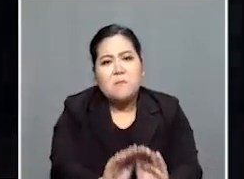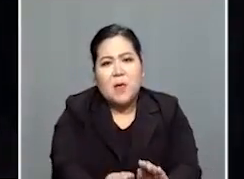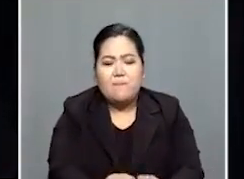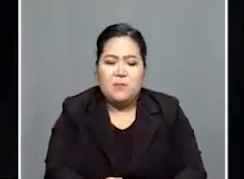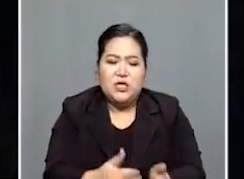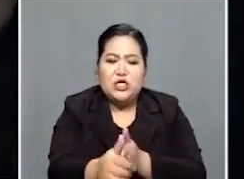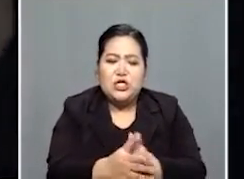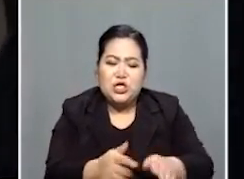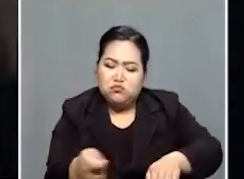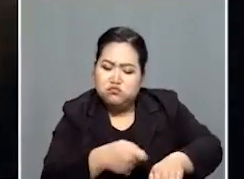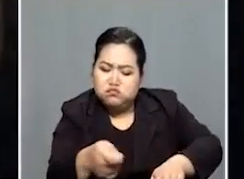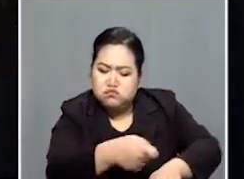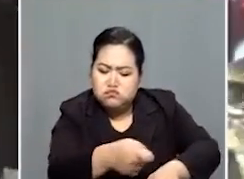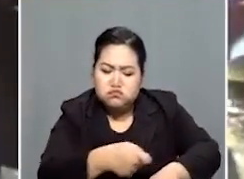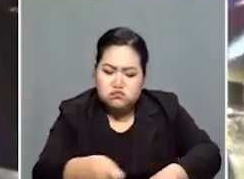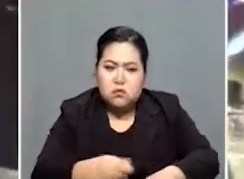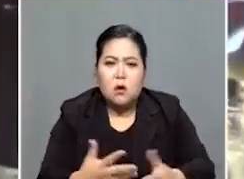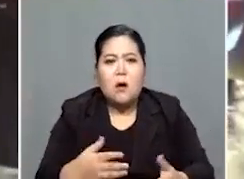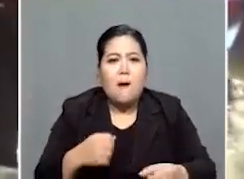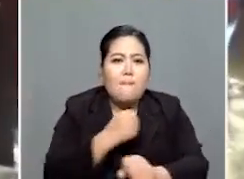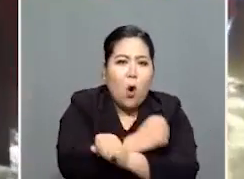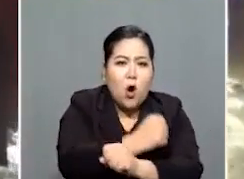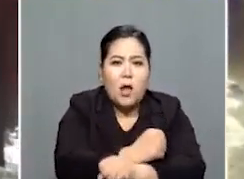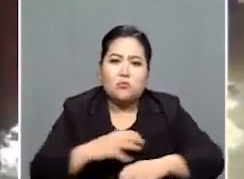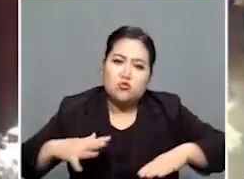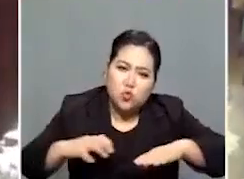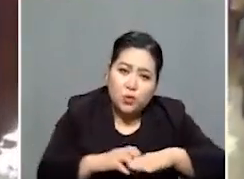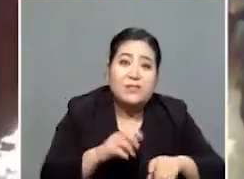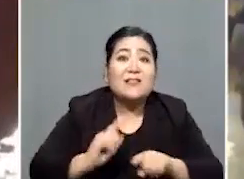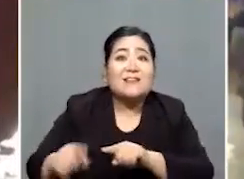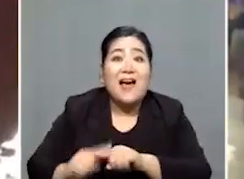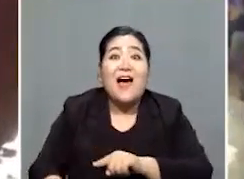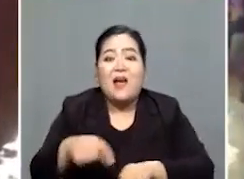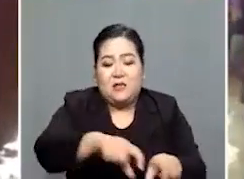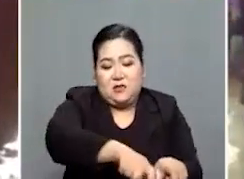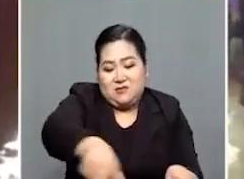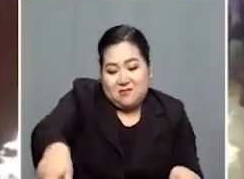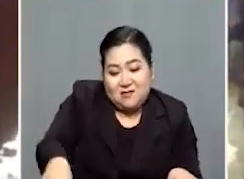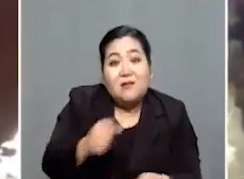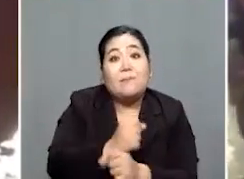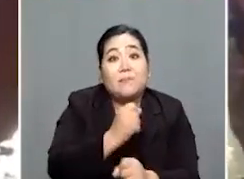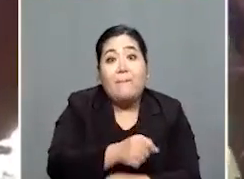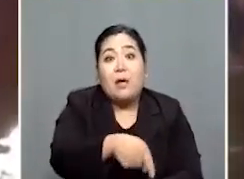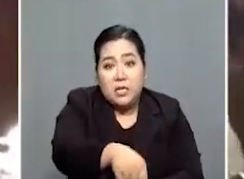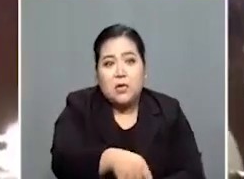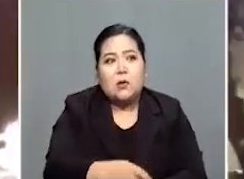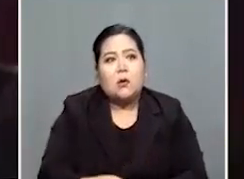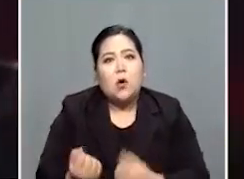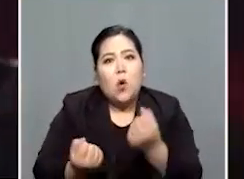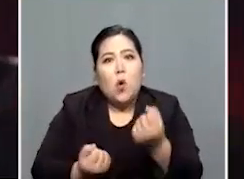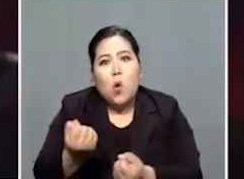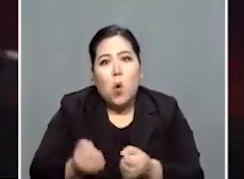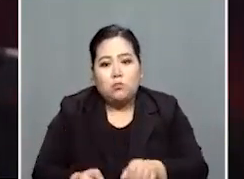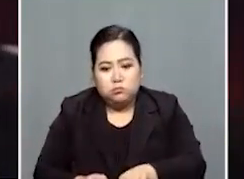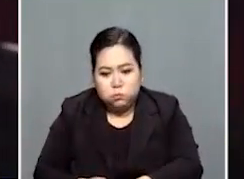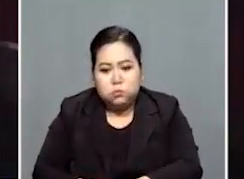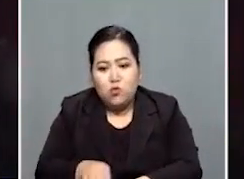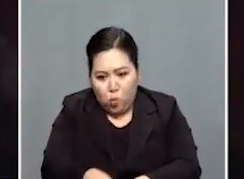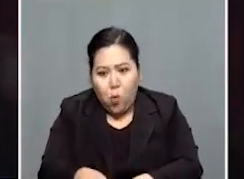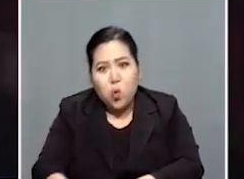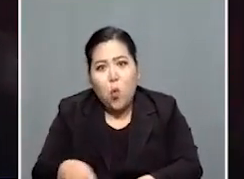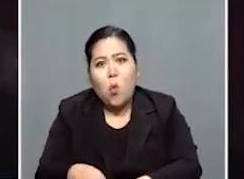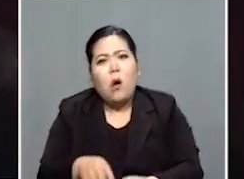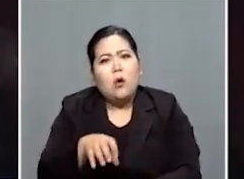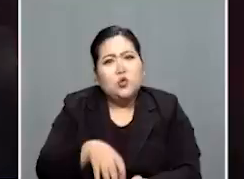ใช้ในการทำกันชนตกแต่งรถยนต์แต่ว่าโอ้มีรถลูกค้าจอดอยู่ด้วยนะแกบอกว่าเคราะห์ดีเลยค่ะ